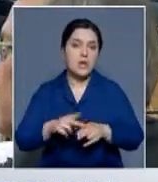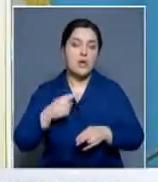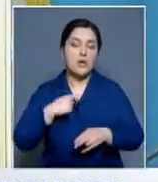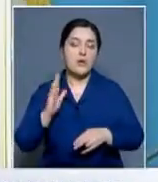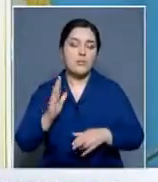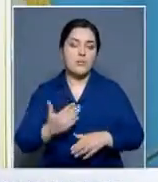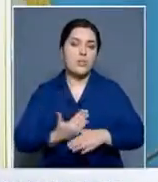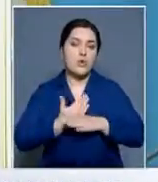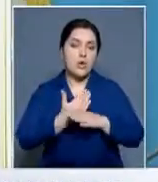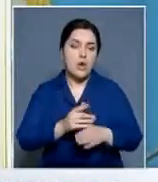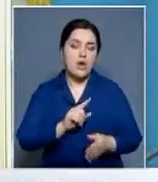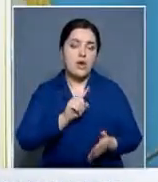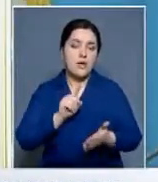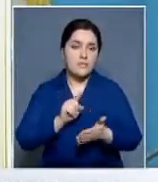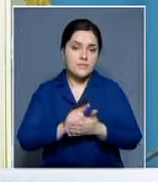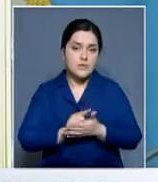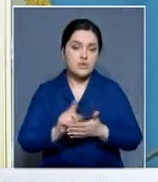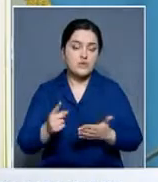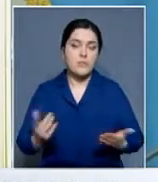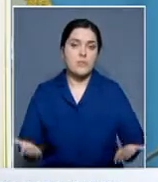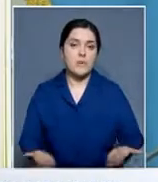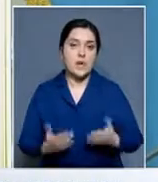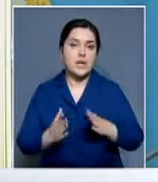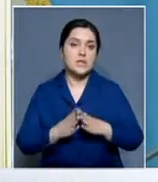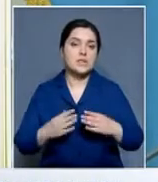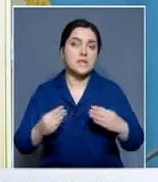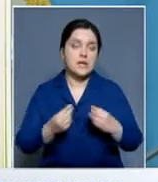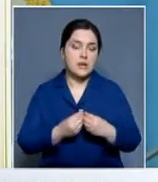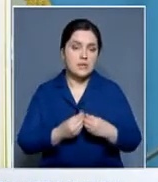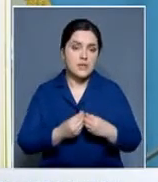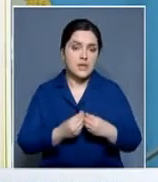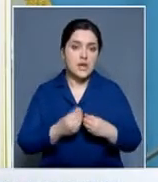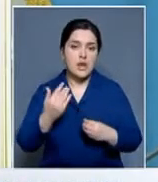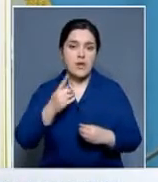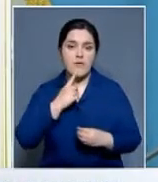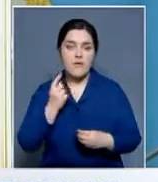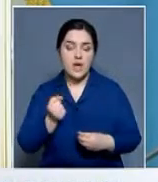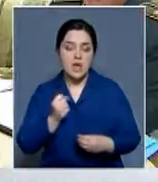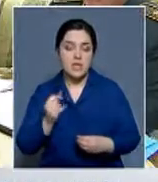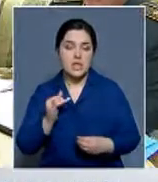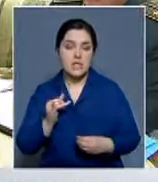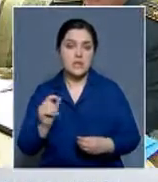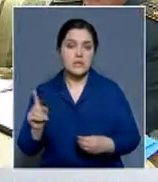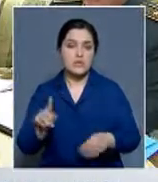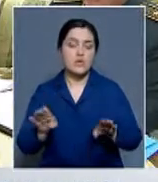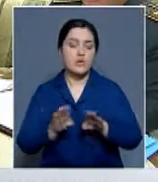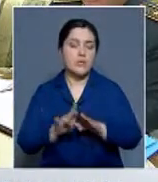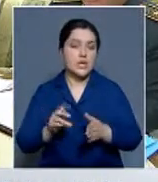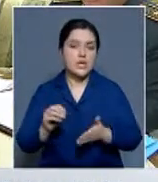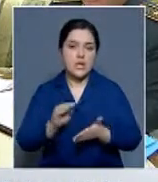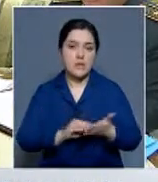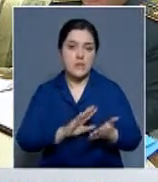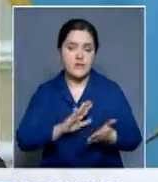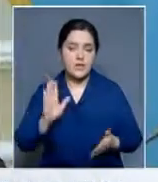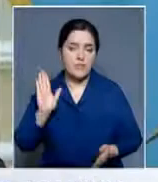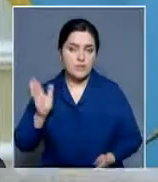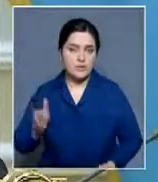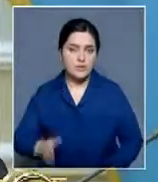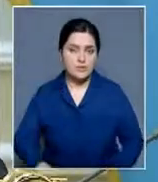необходимые меры, чтобы поддержать семьи погибших и с тем, чтобы такие трагедии не повторялись в